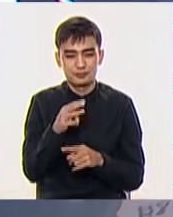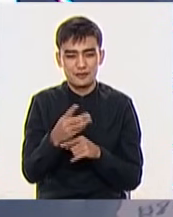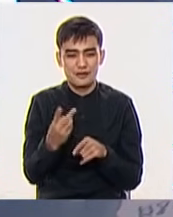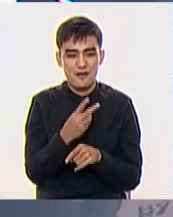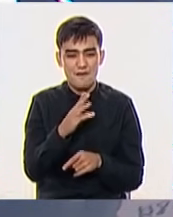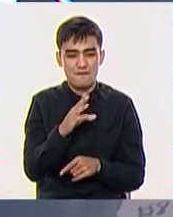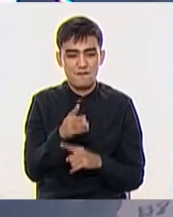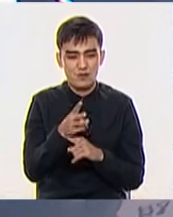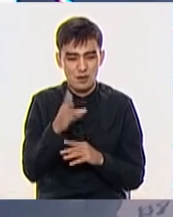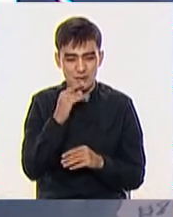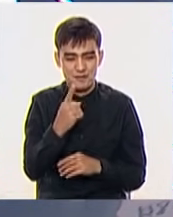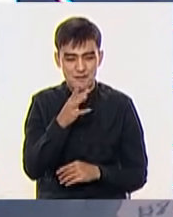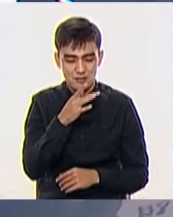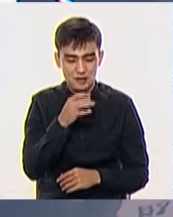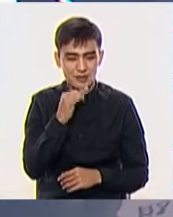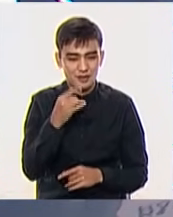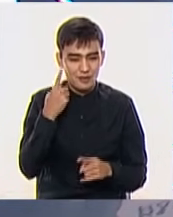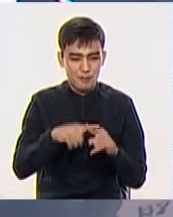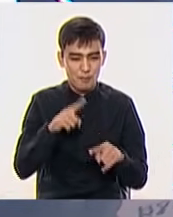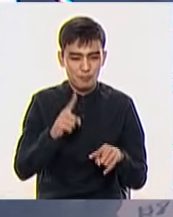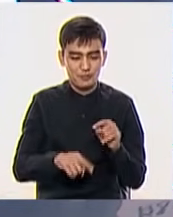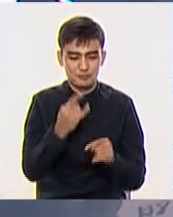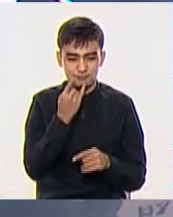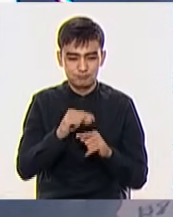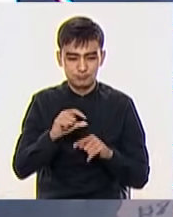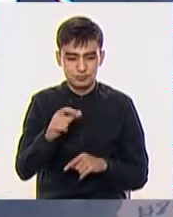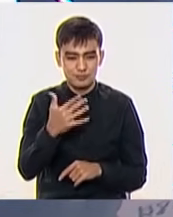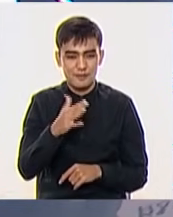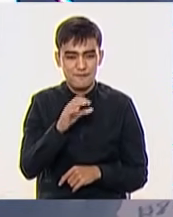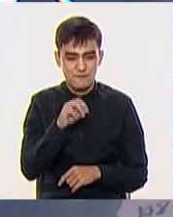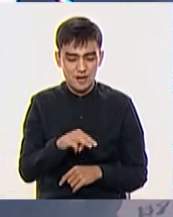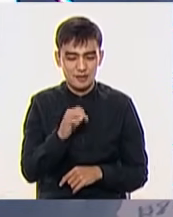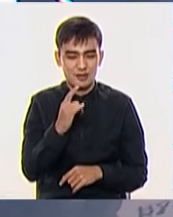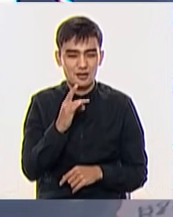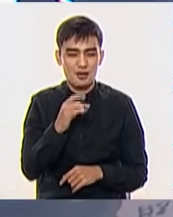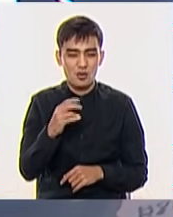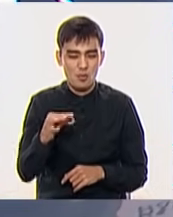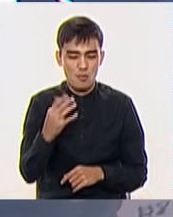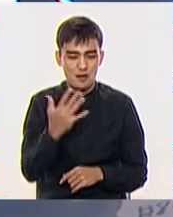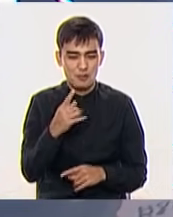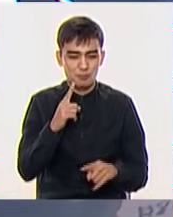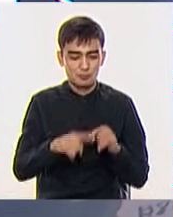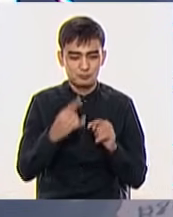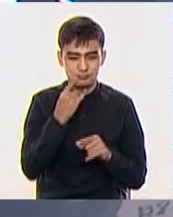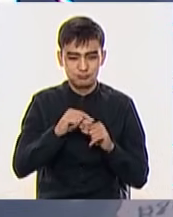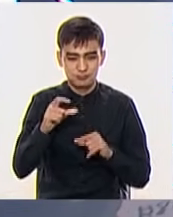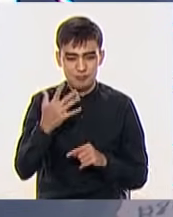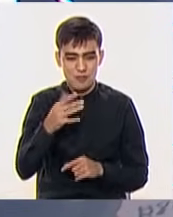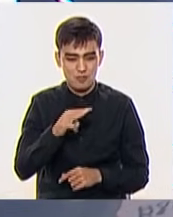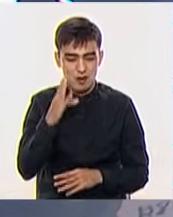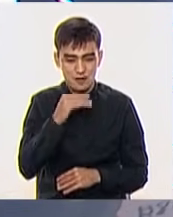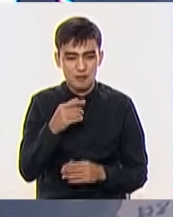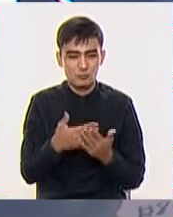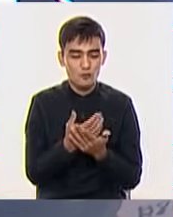два видео одновременно. С технологией быстрая зарядка 50 Вт Reno 5 заряжается за 5 минут. Всю информацию о новой серии